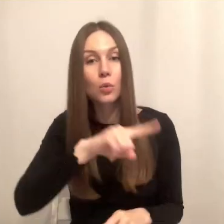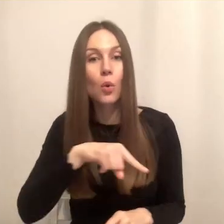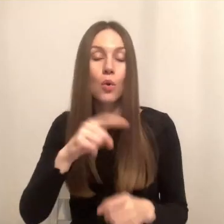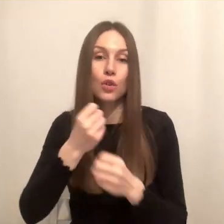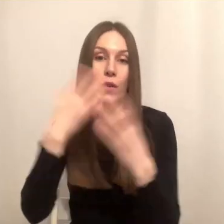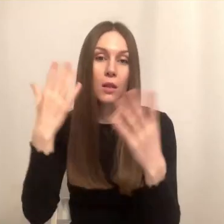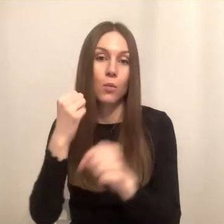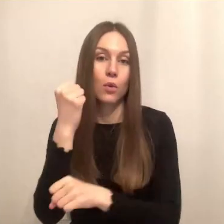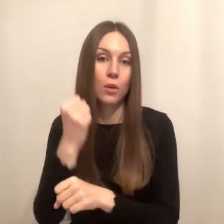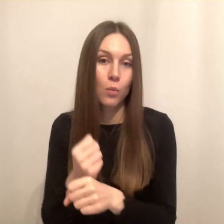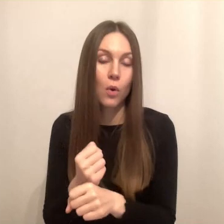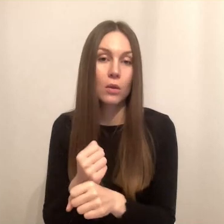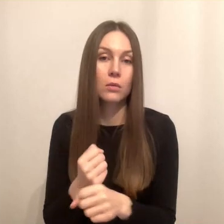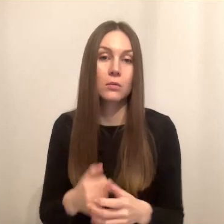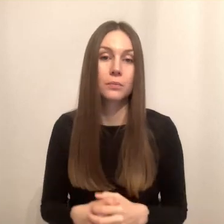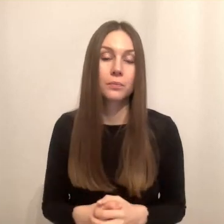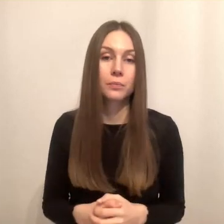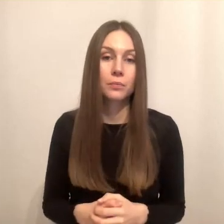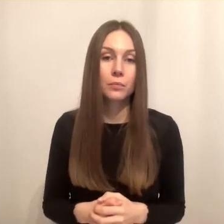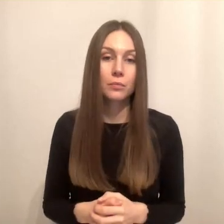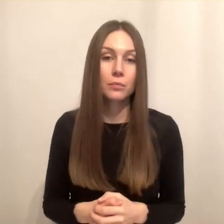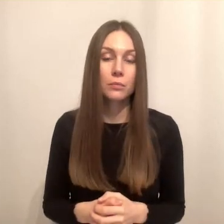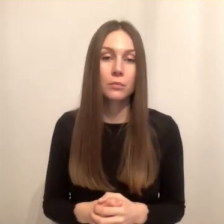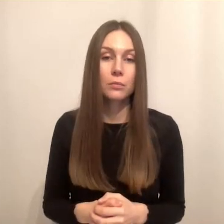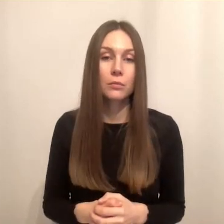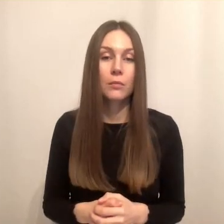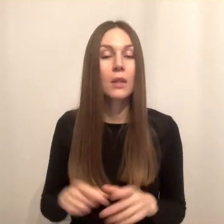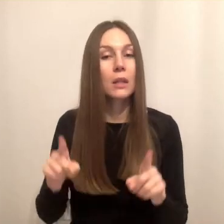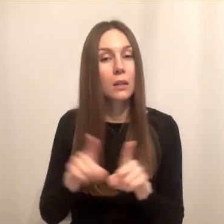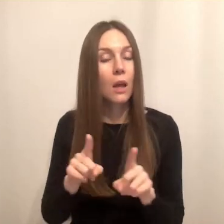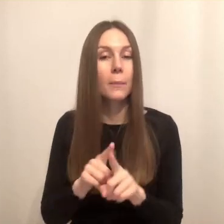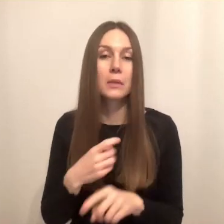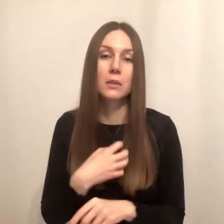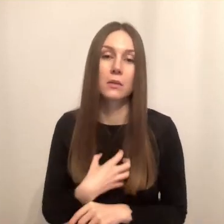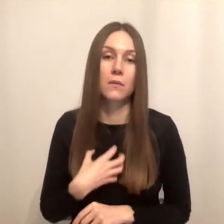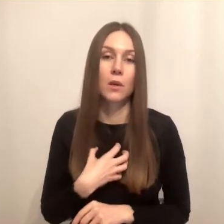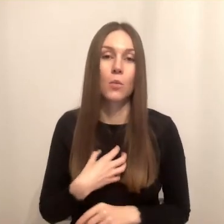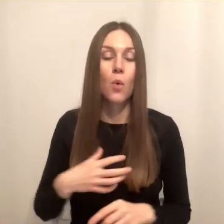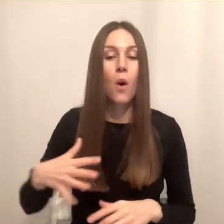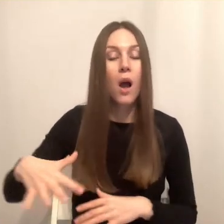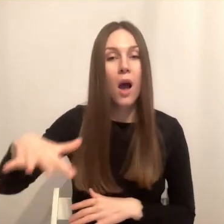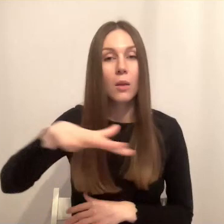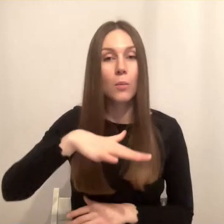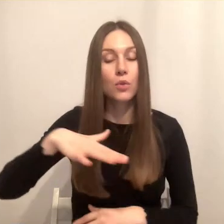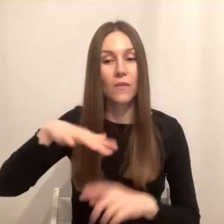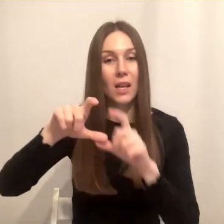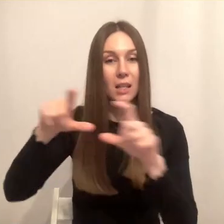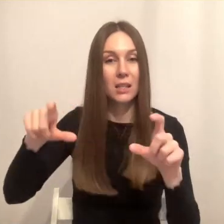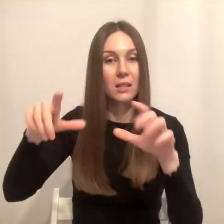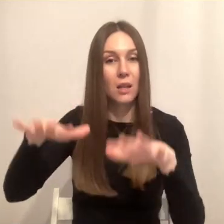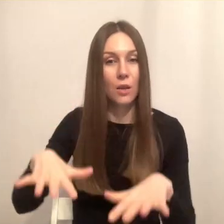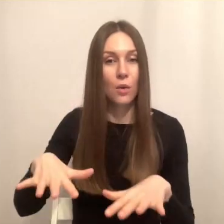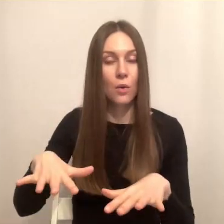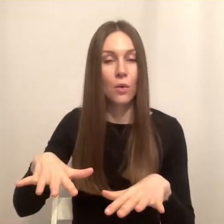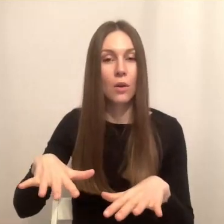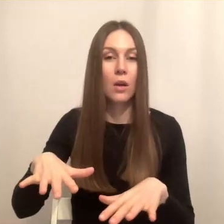darbuotojams. Ir kitas dalykas labai svarbus, tai atmosfera tose įstaigose, tiek